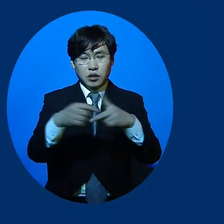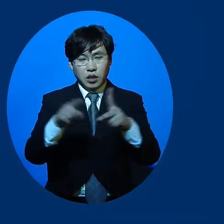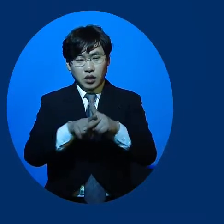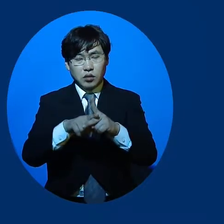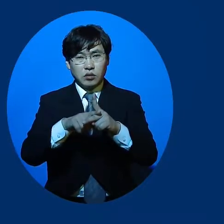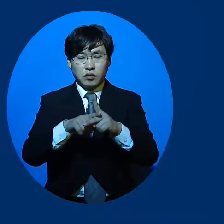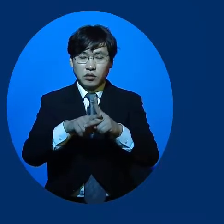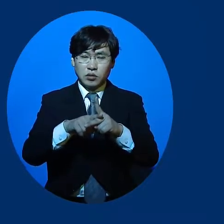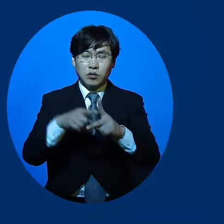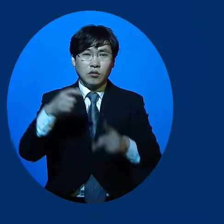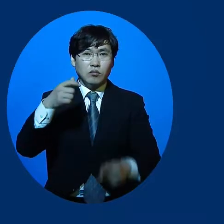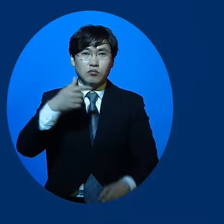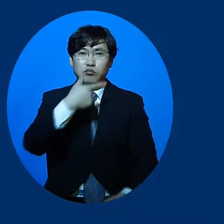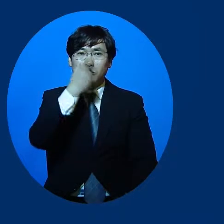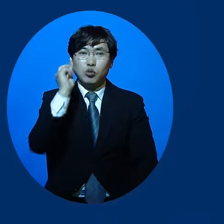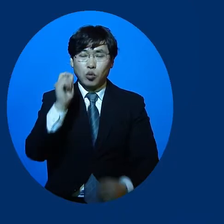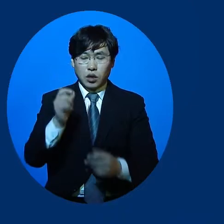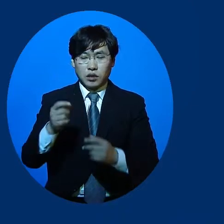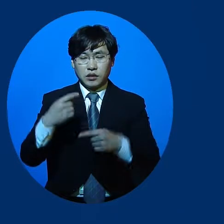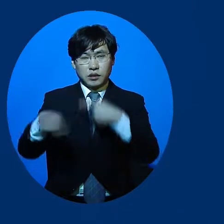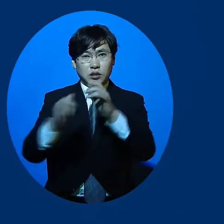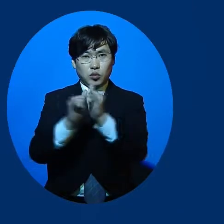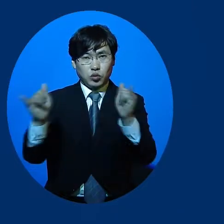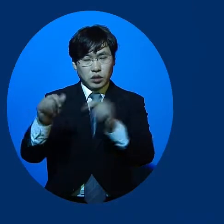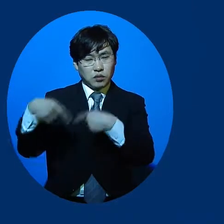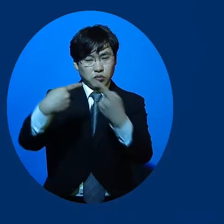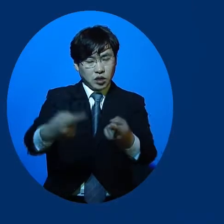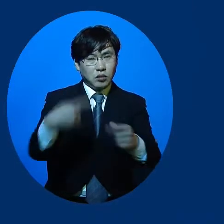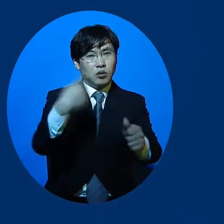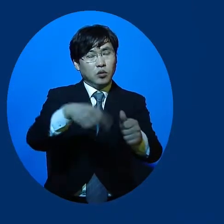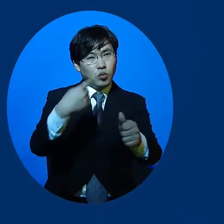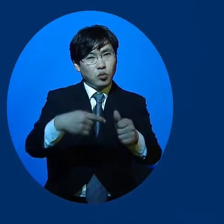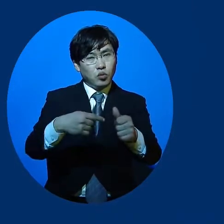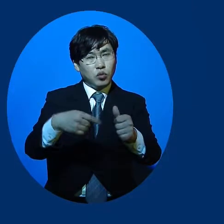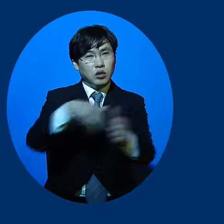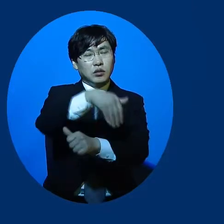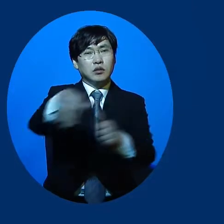지도자가 있다는 비판의 목소리도 들리고 있는 실정입니다.